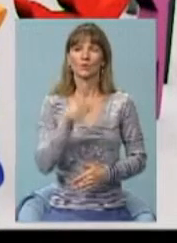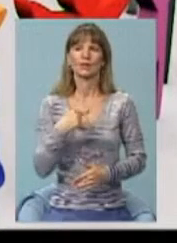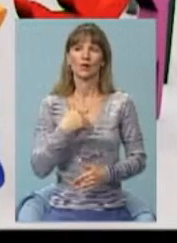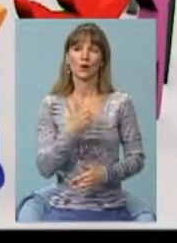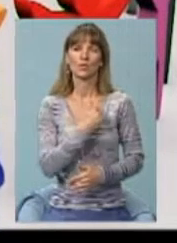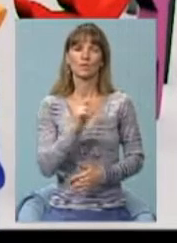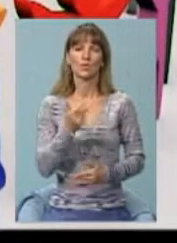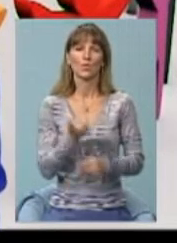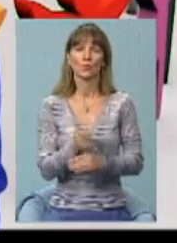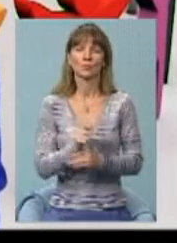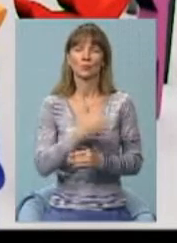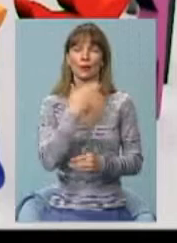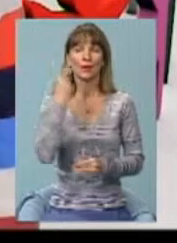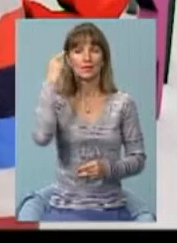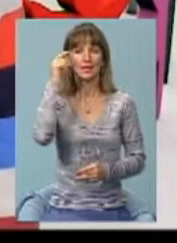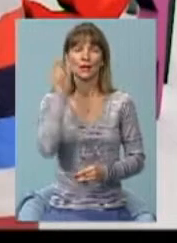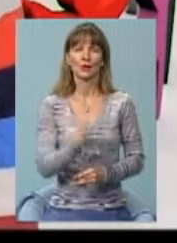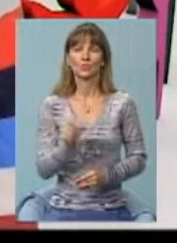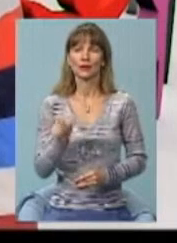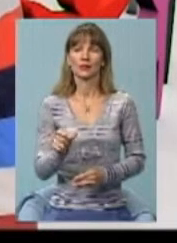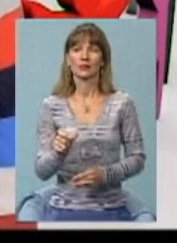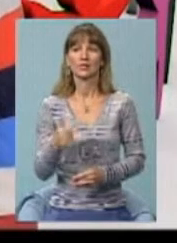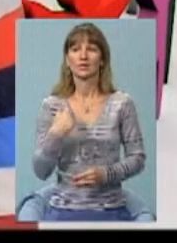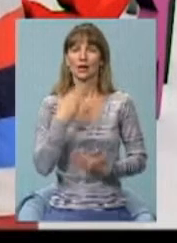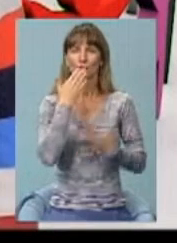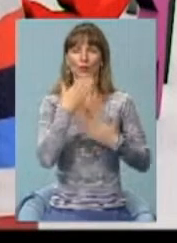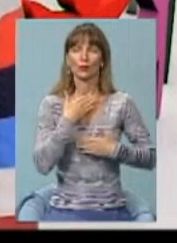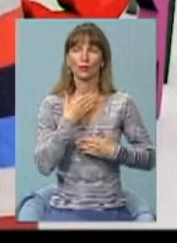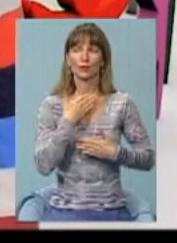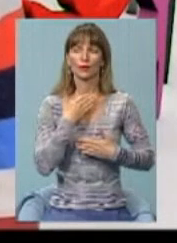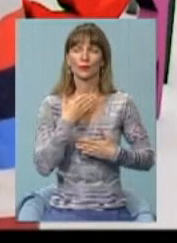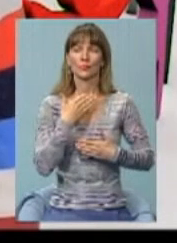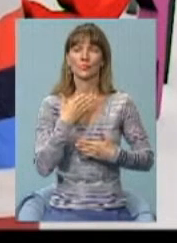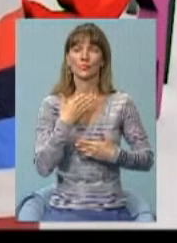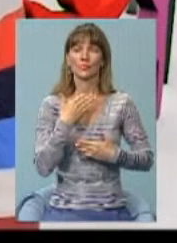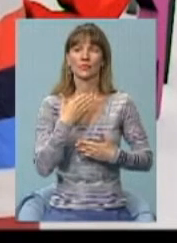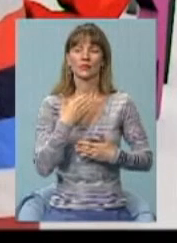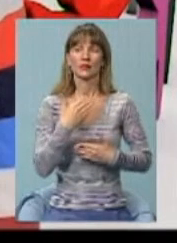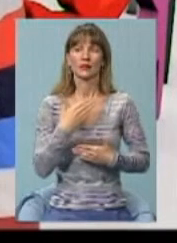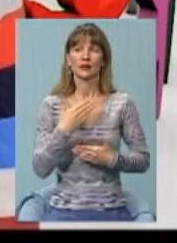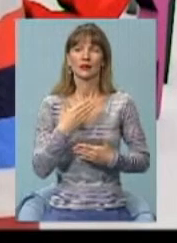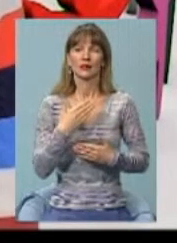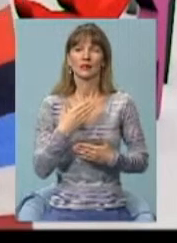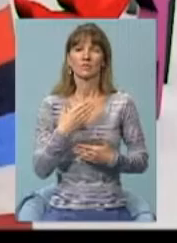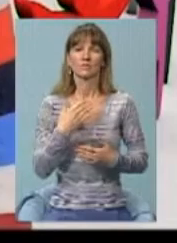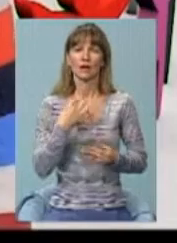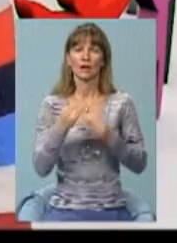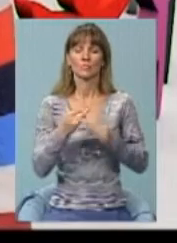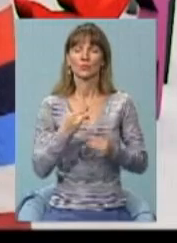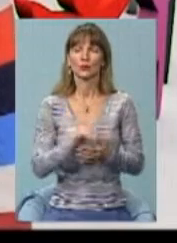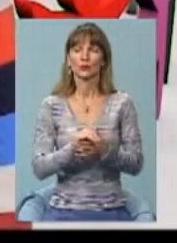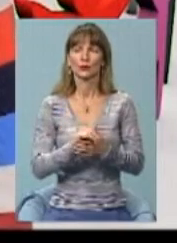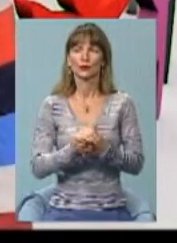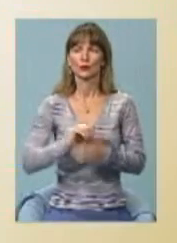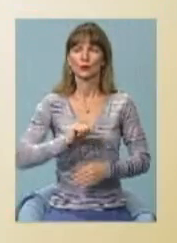хотела бы очень много узнать людей. Я люблю знакомиться с новыми людьми. Я